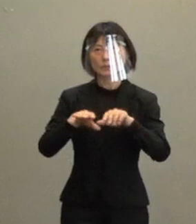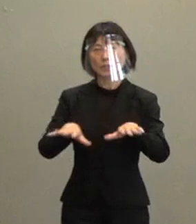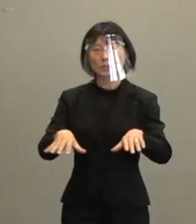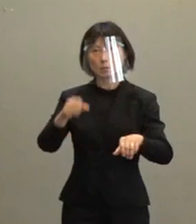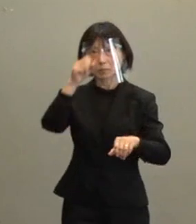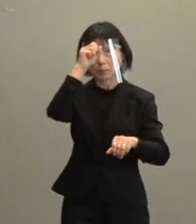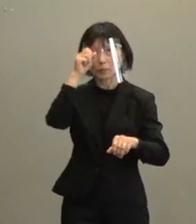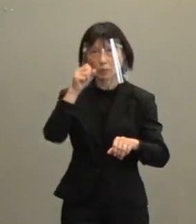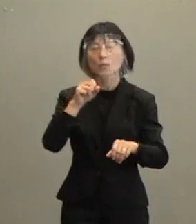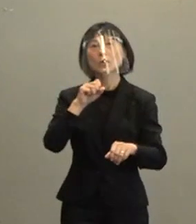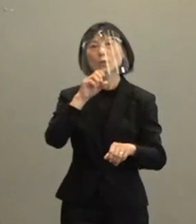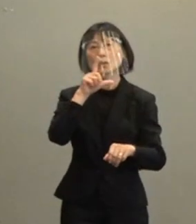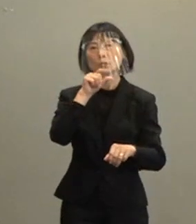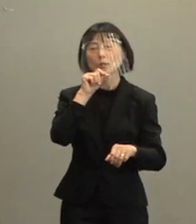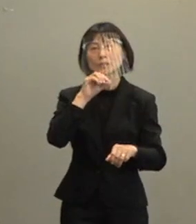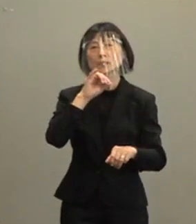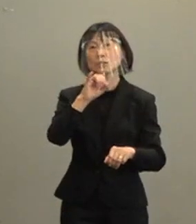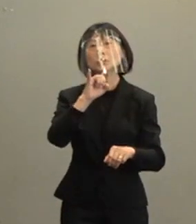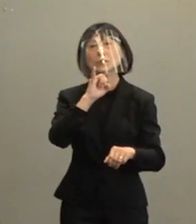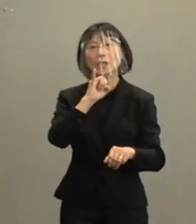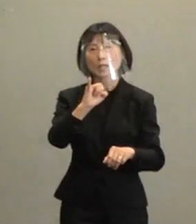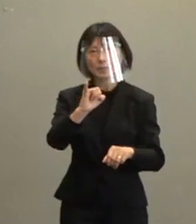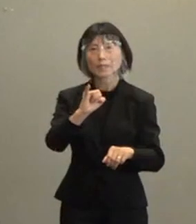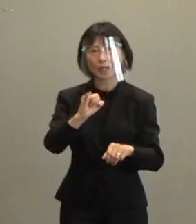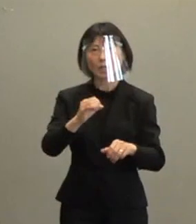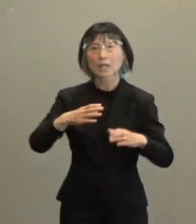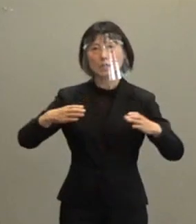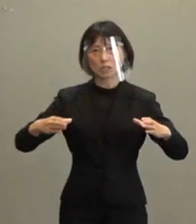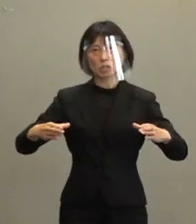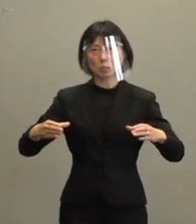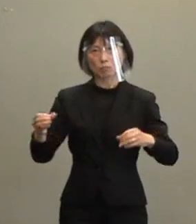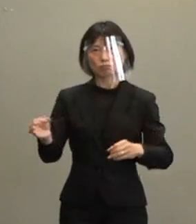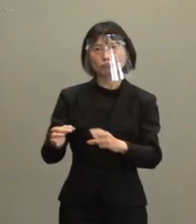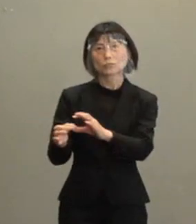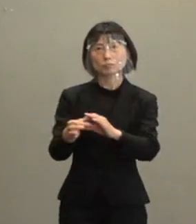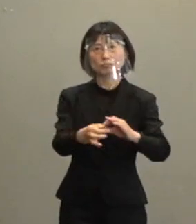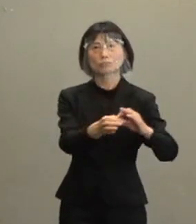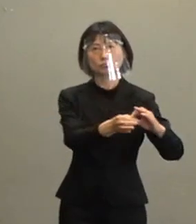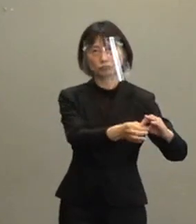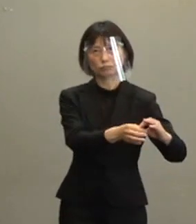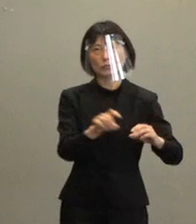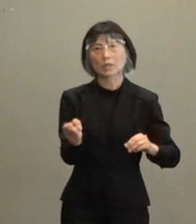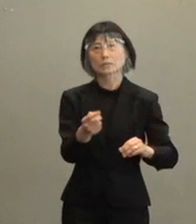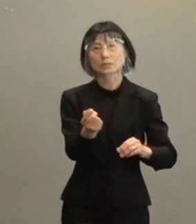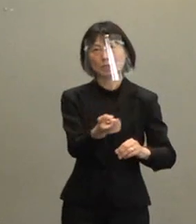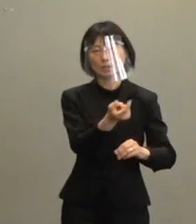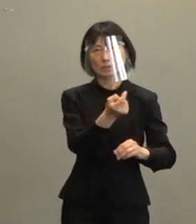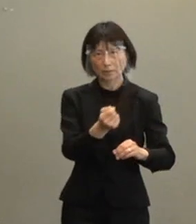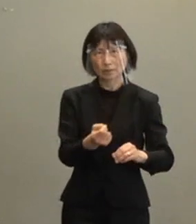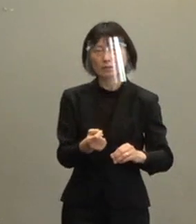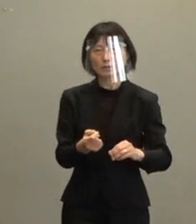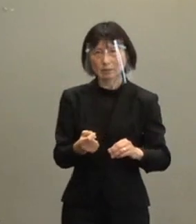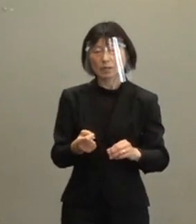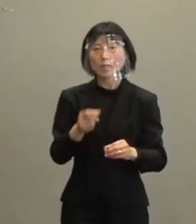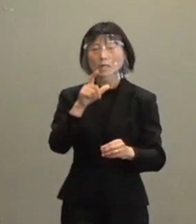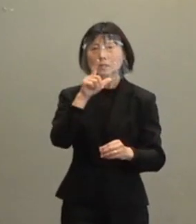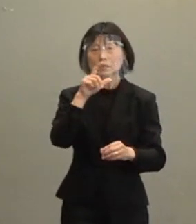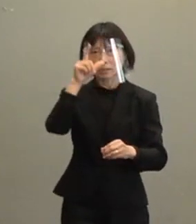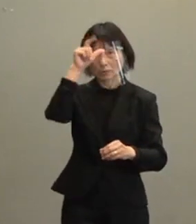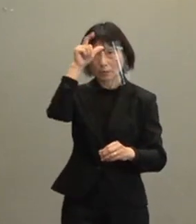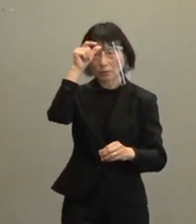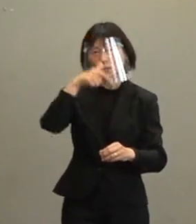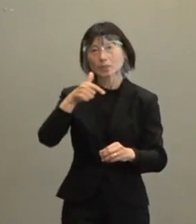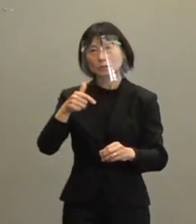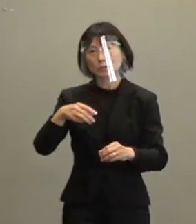の高病原性鳥インフルエンザが大規模かつ連続的に発生をし、採卵用の鶏など